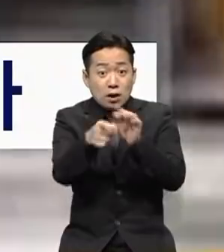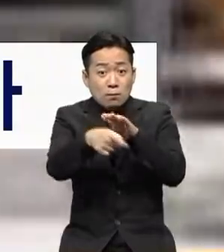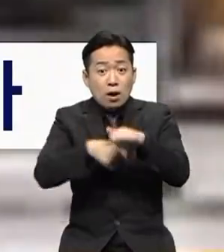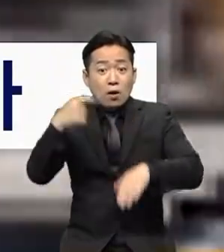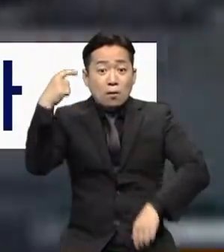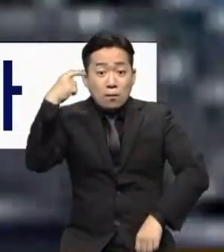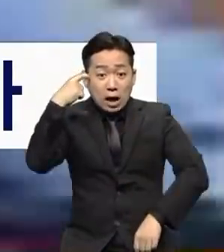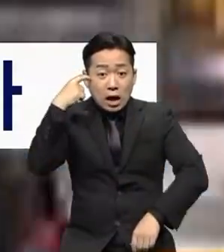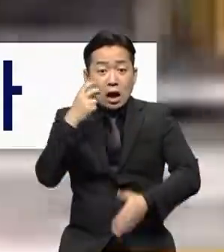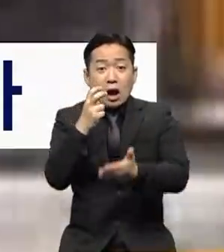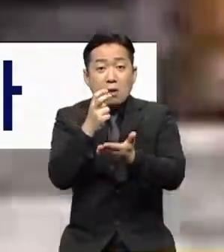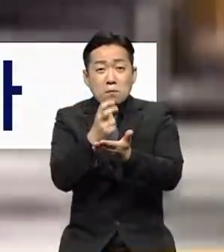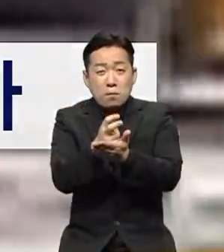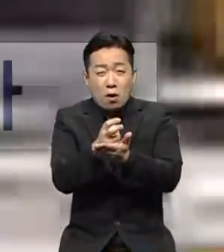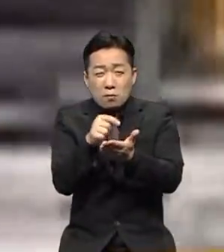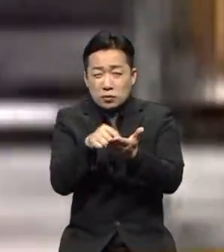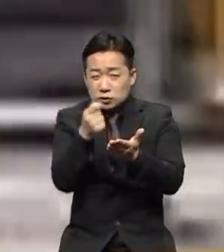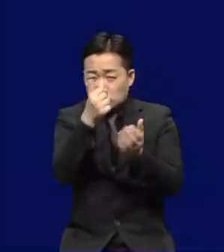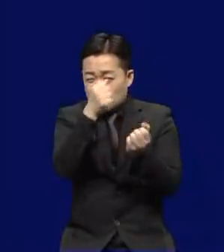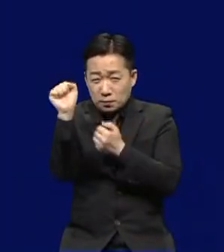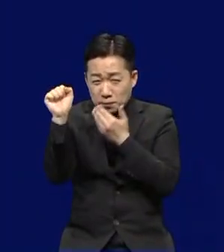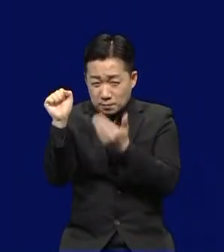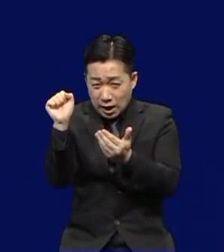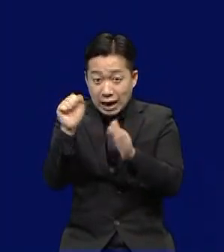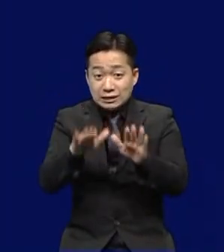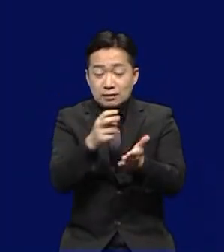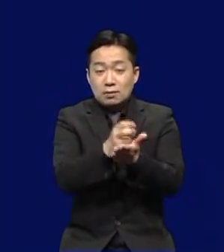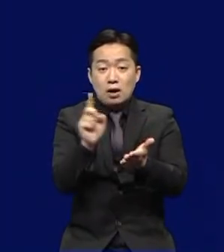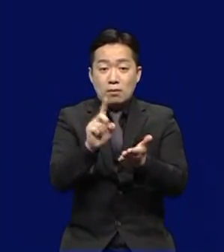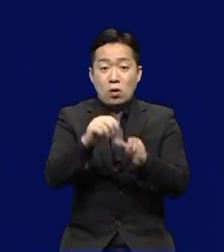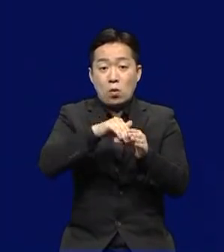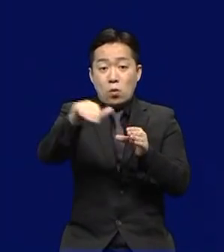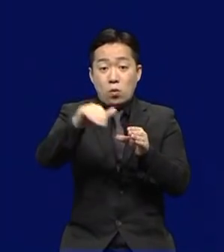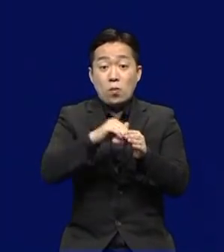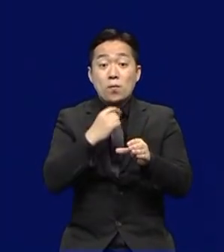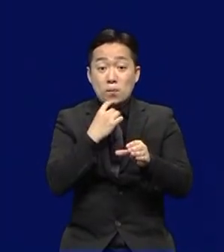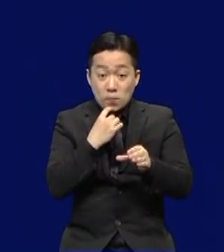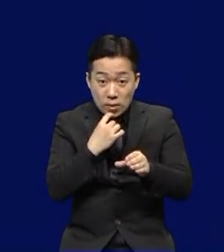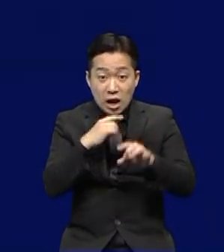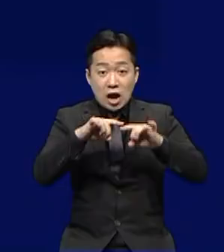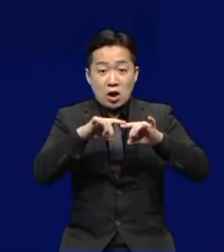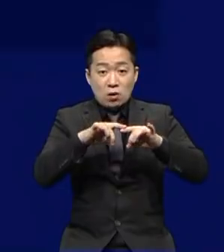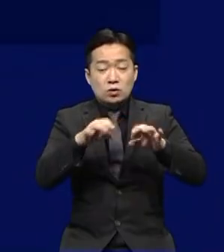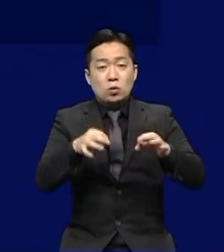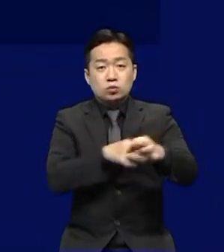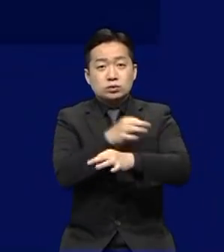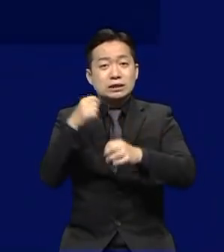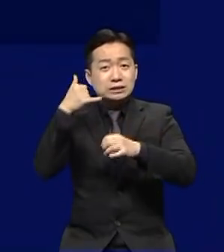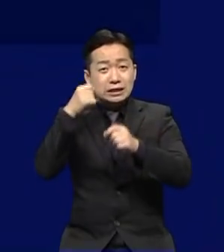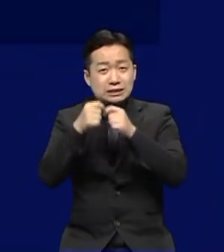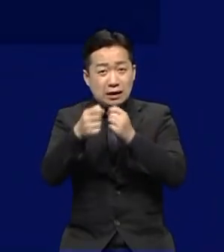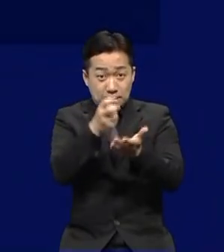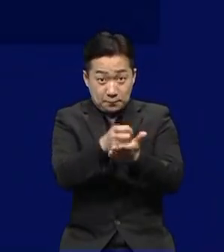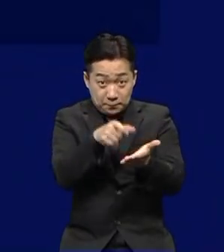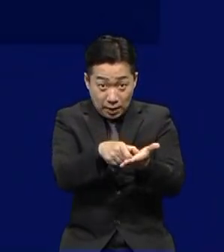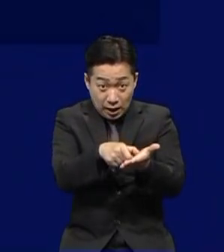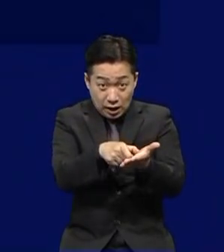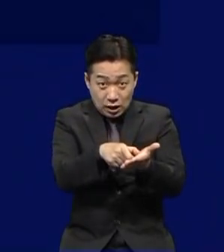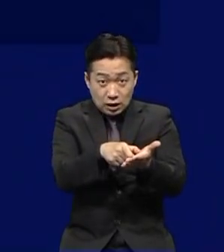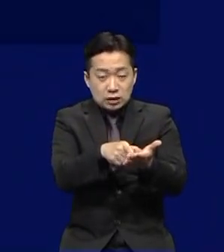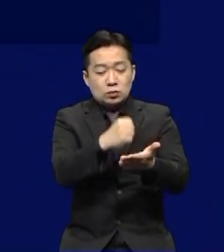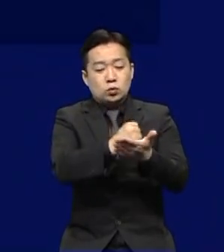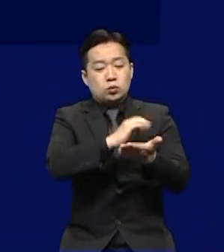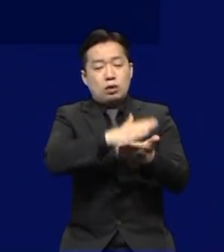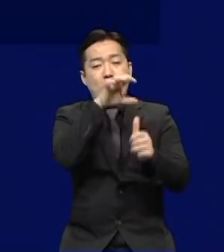이유, 법의 허점 때문입니다. 현행법은 송금 이체만 전기통신 금융사기로 규정해 계좌를 동결할 수